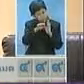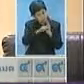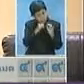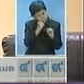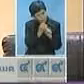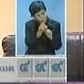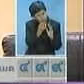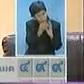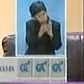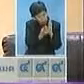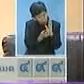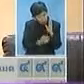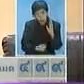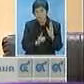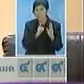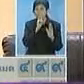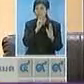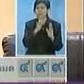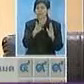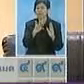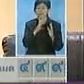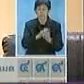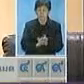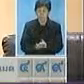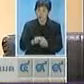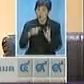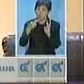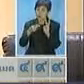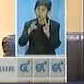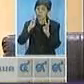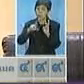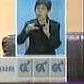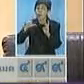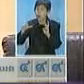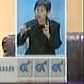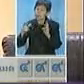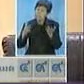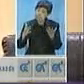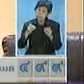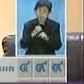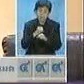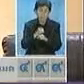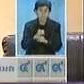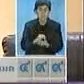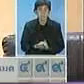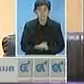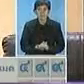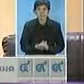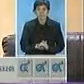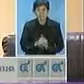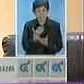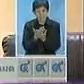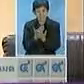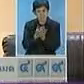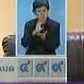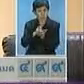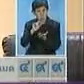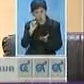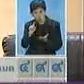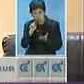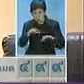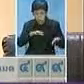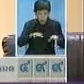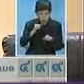ไรและ66,000 ล้านนั่นเป็นที่เข้าใจว่างบฉุกเฉินและจ